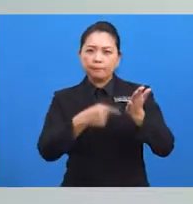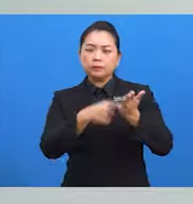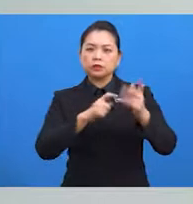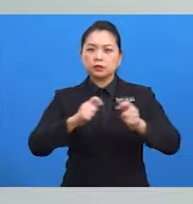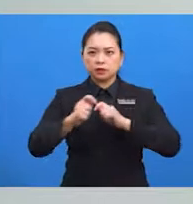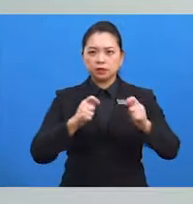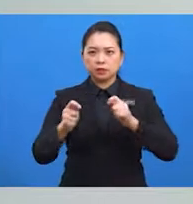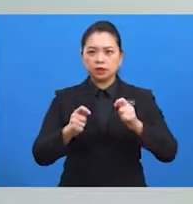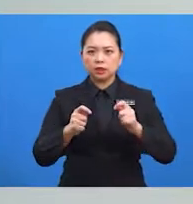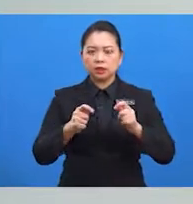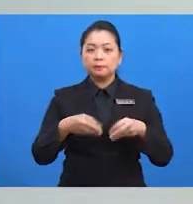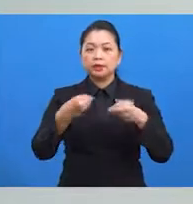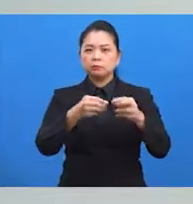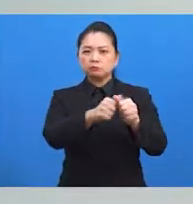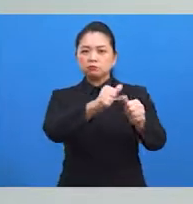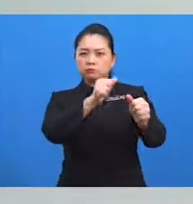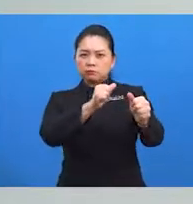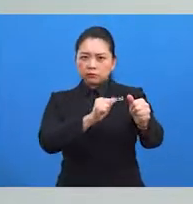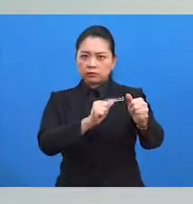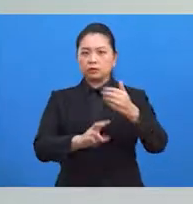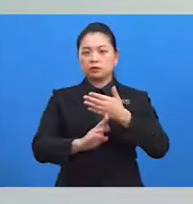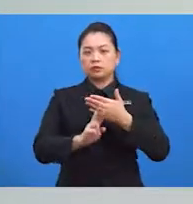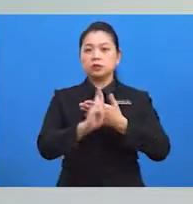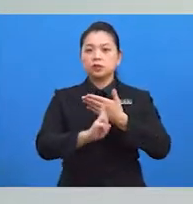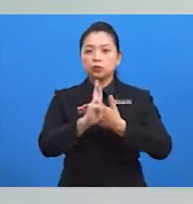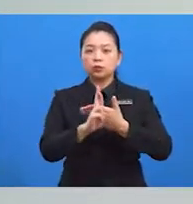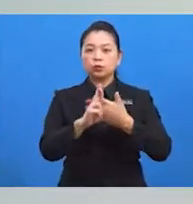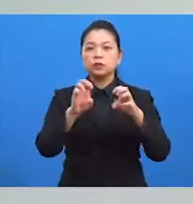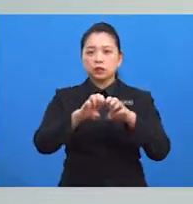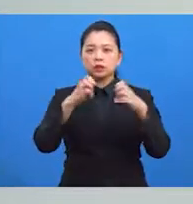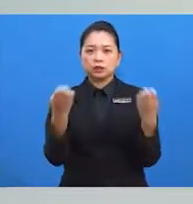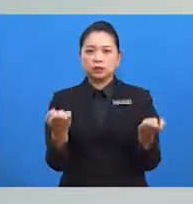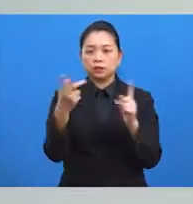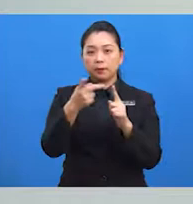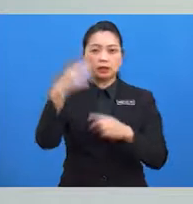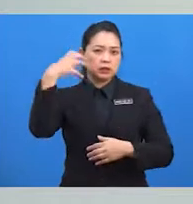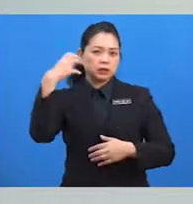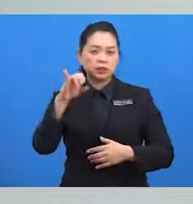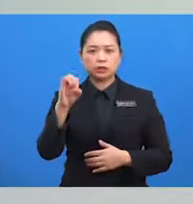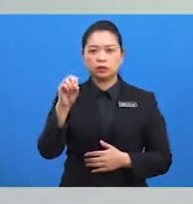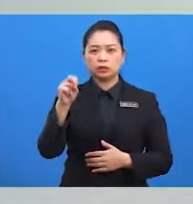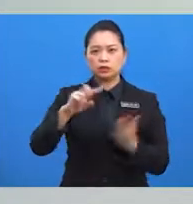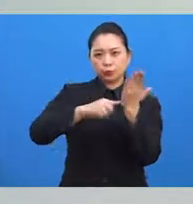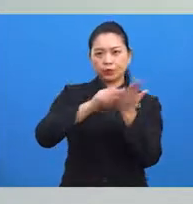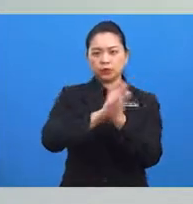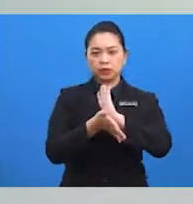dilakukan bagi mengelakkan risiko terdedah kepada sinaran mengayun semulajadi